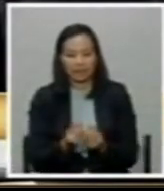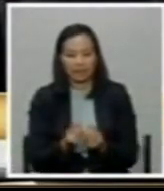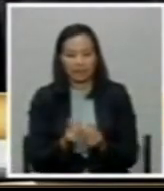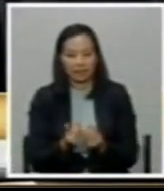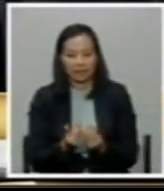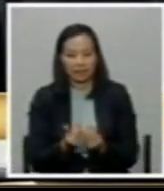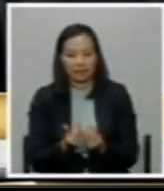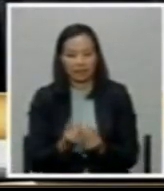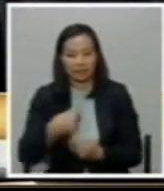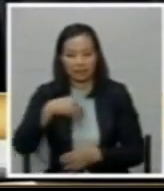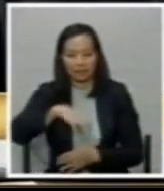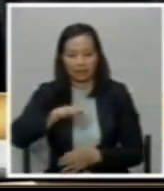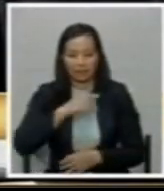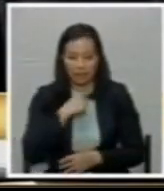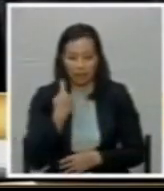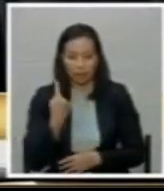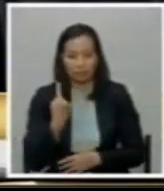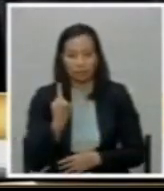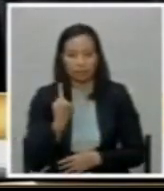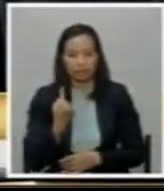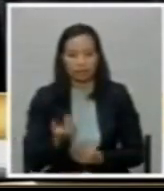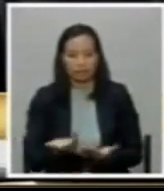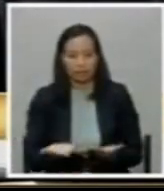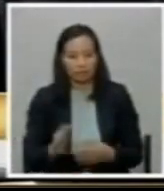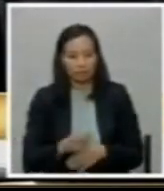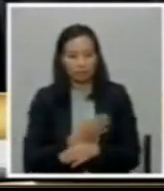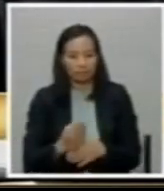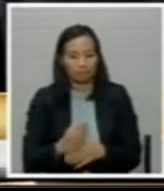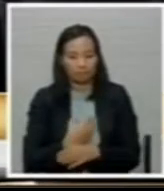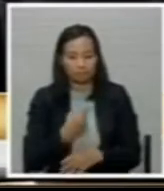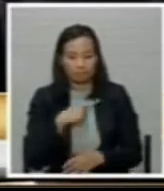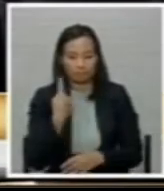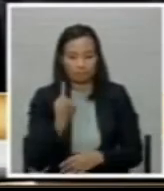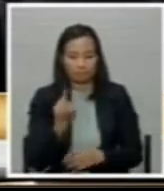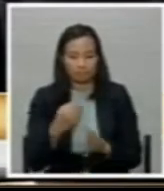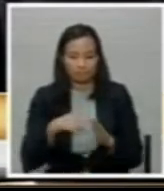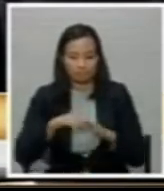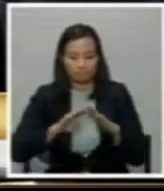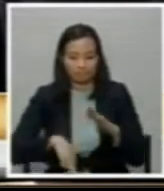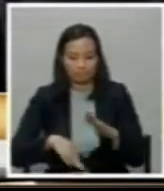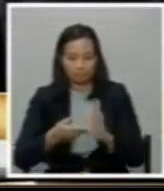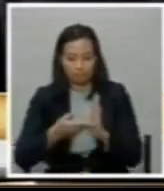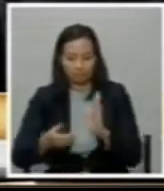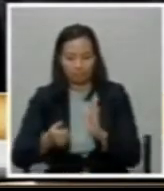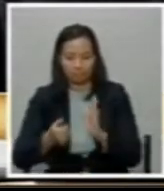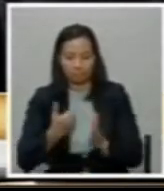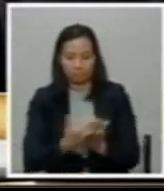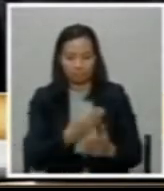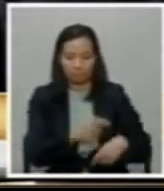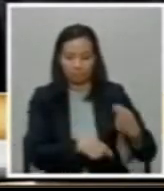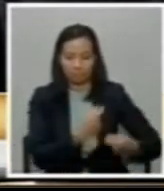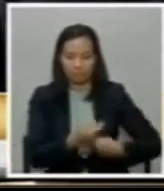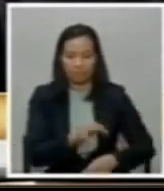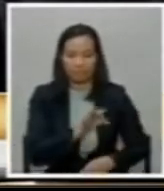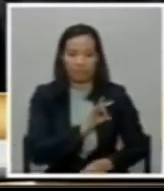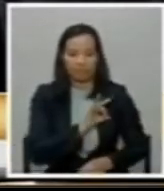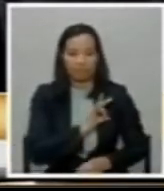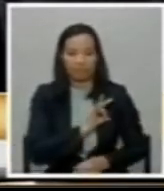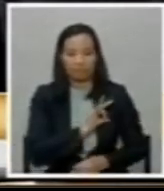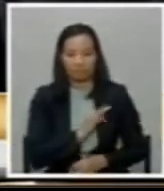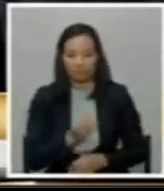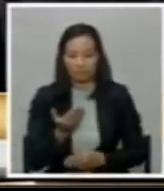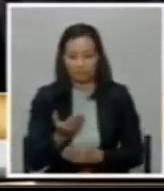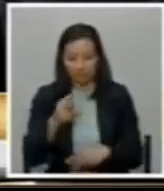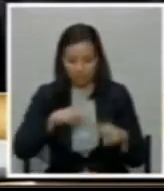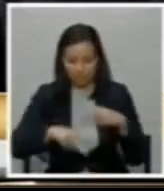ผลประกอบการขาดทุนนะครับติดลบรายได้ต่ำกว่ารายจ่ายถ้าผมมีสมาชิก